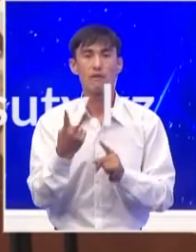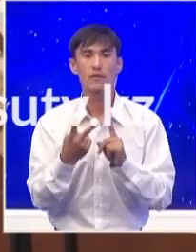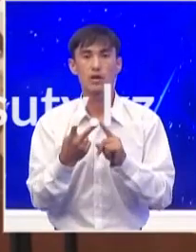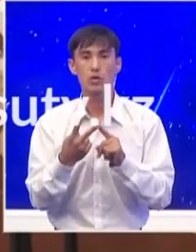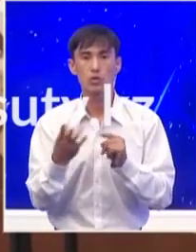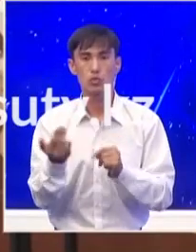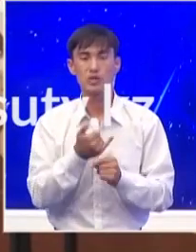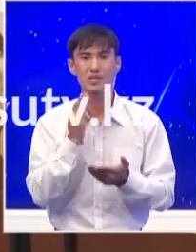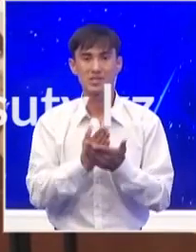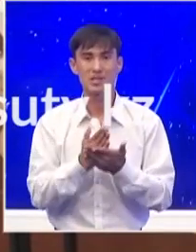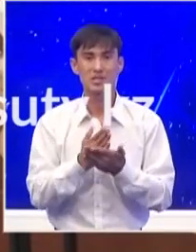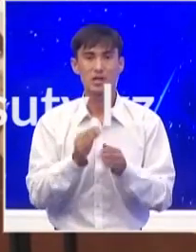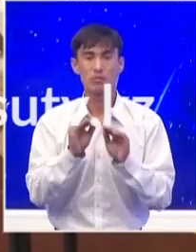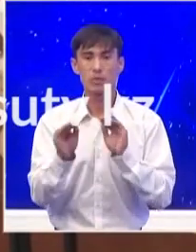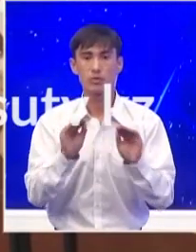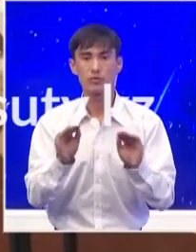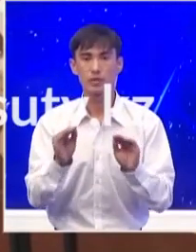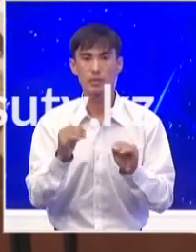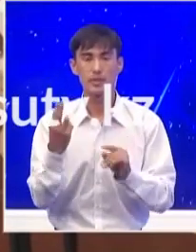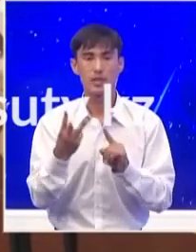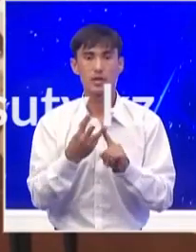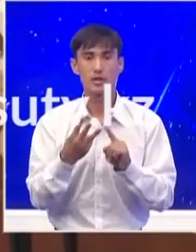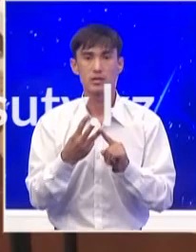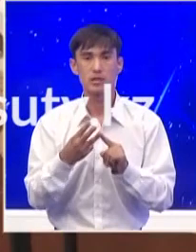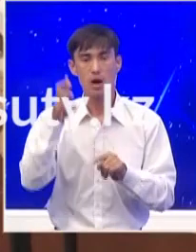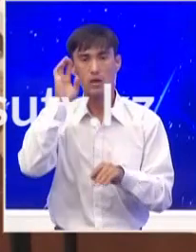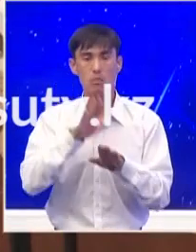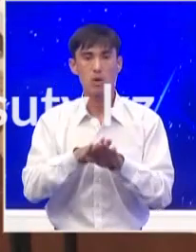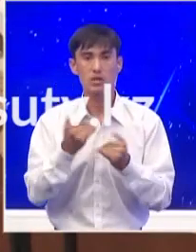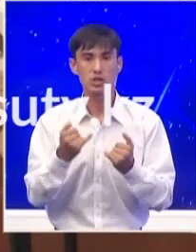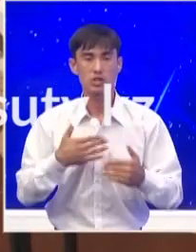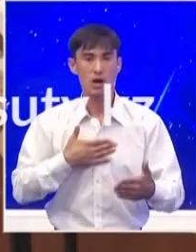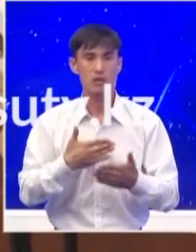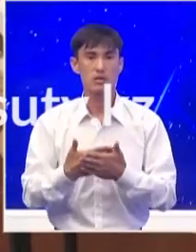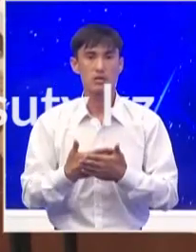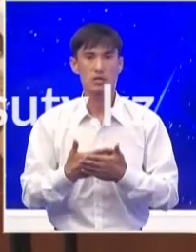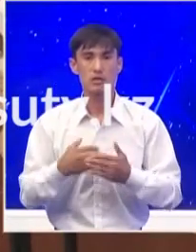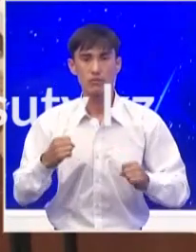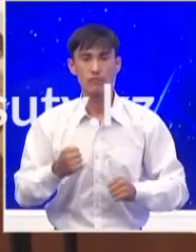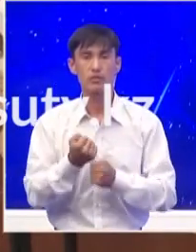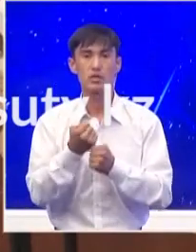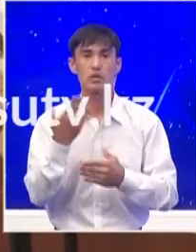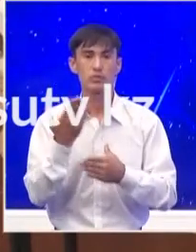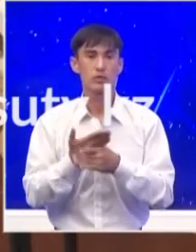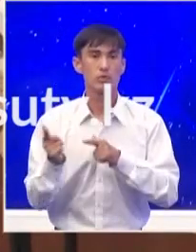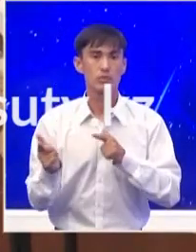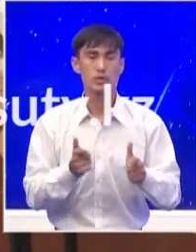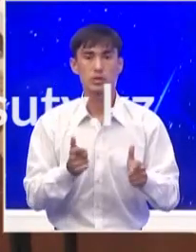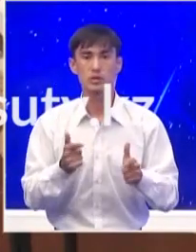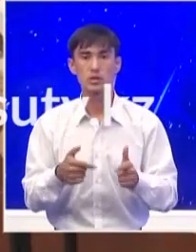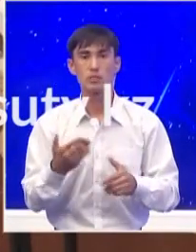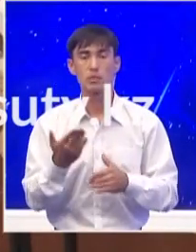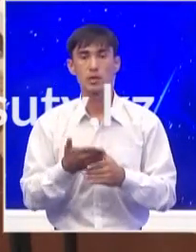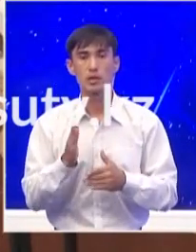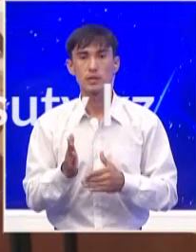нас есть для этого инструменты третье акимат и сейчас активно вовлекаются в эту работу готовы поддерживать готовы